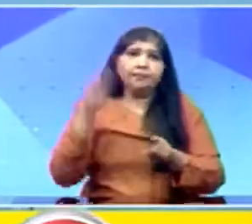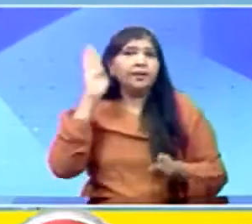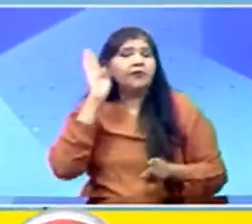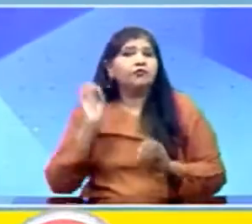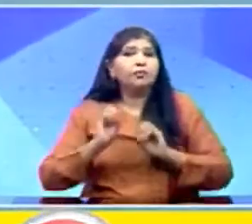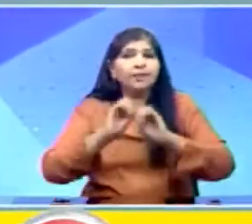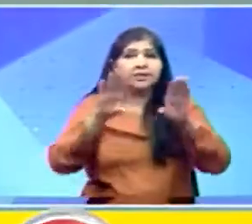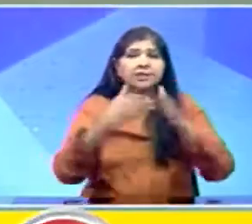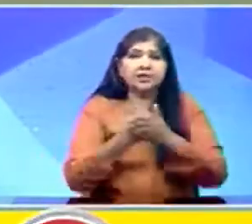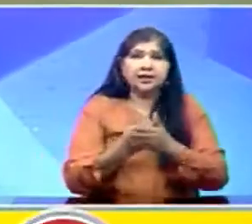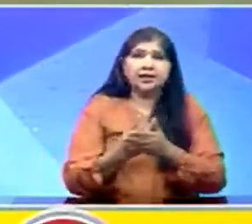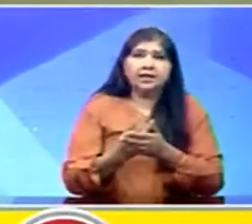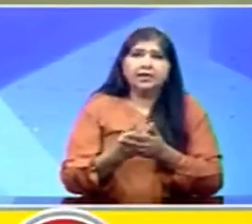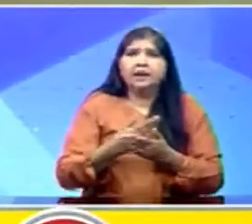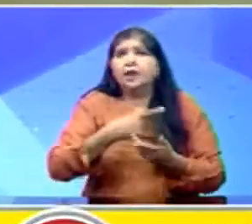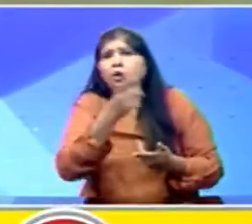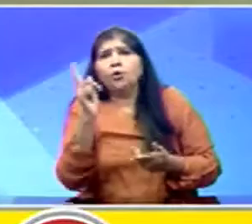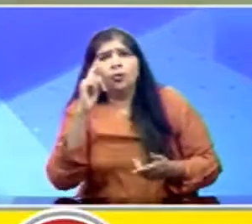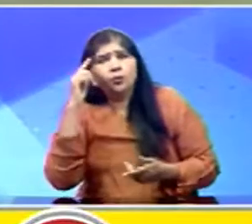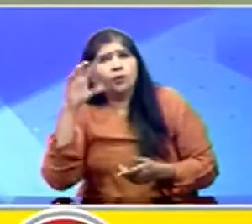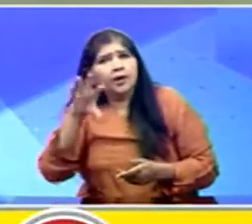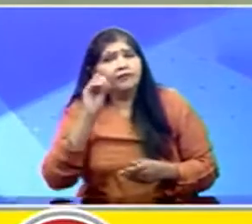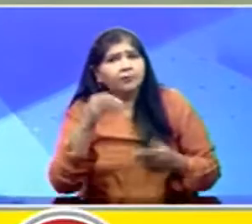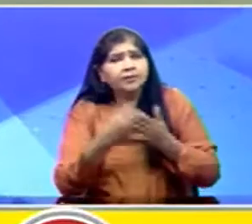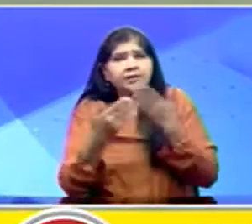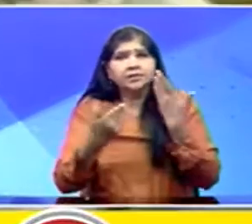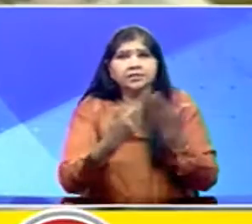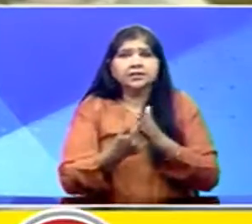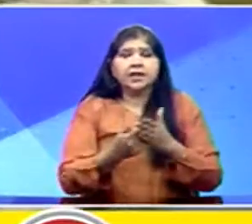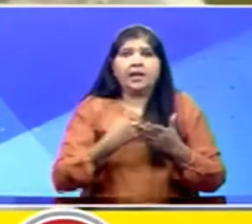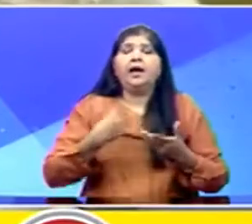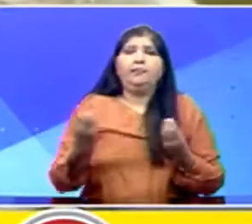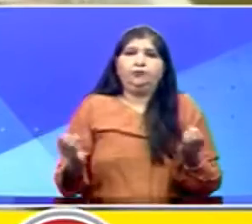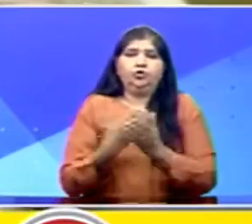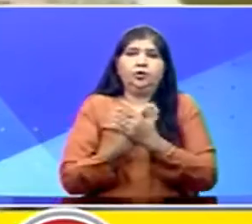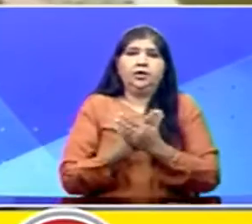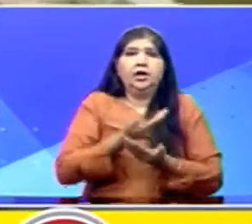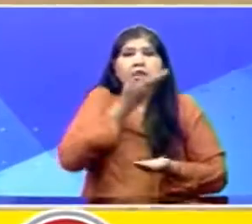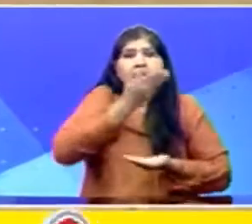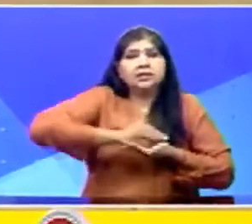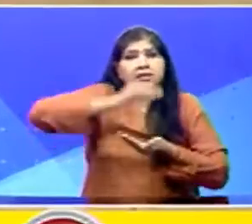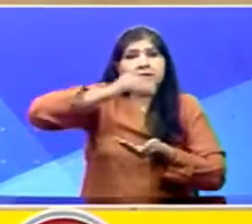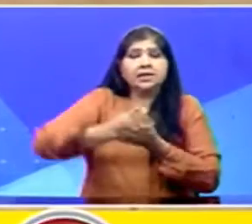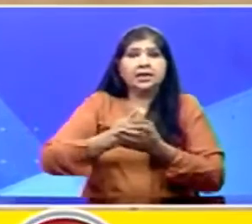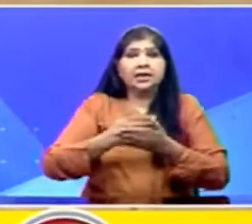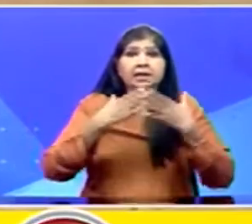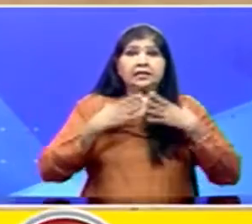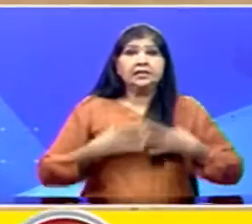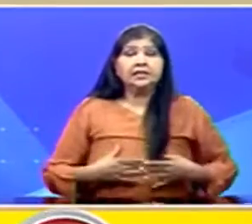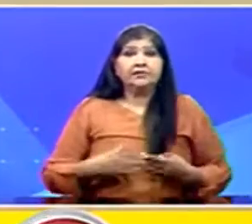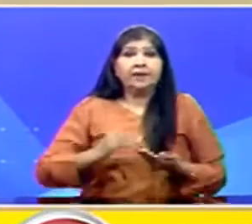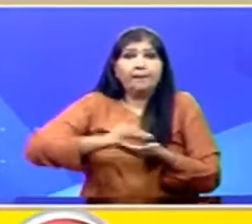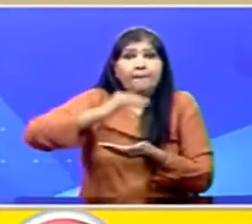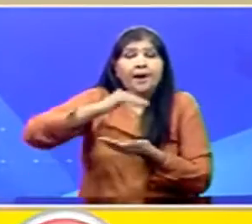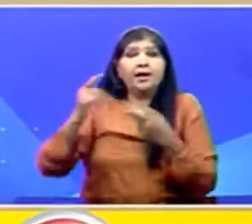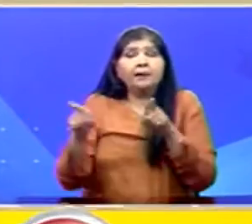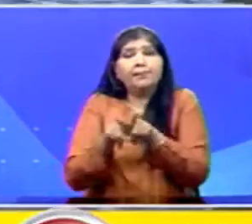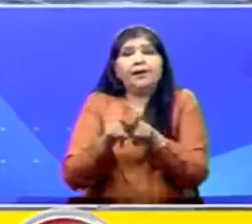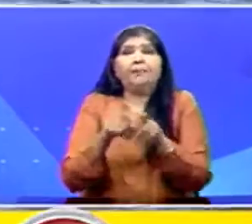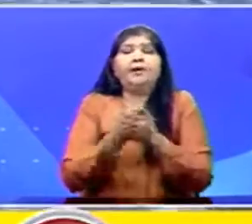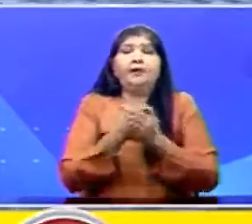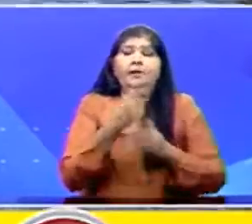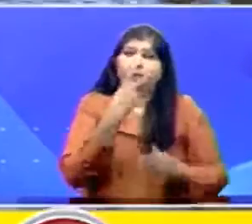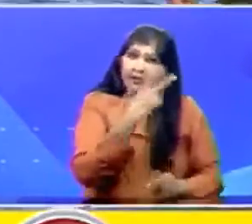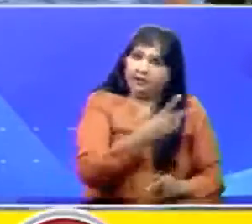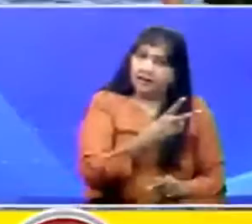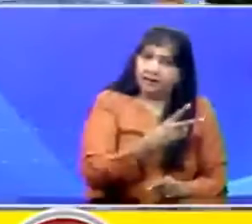का भाव पैदा कर सकते हैं जल सवरक्षन तो वास्तों में जीवन सवरक्षन है आपने